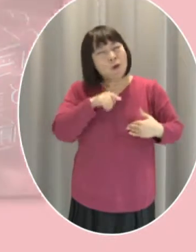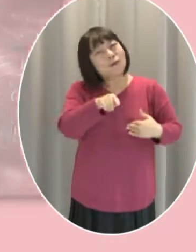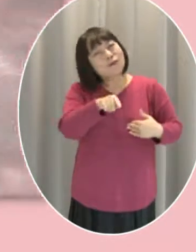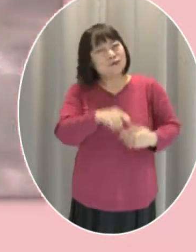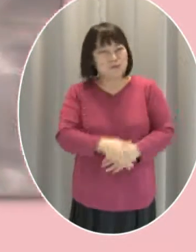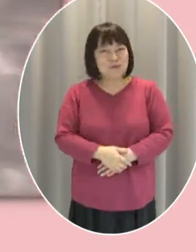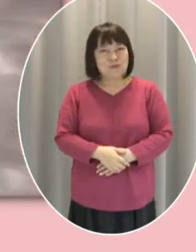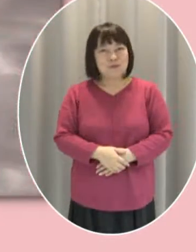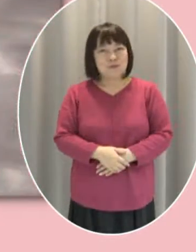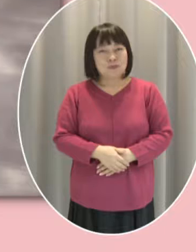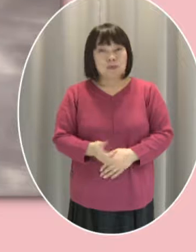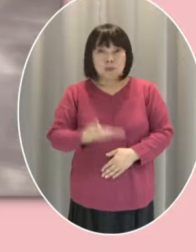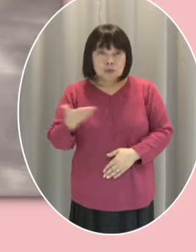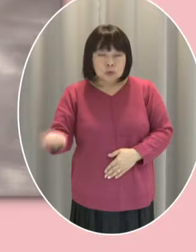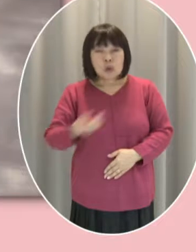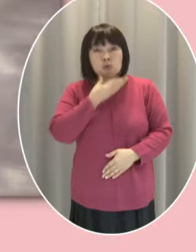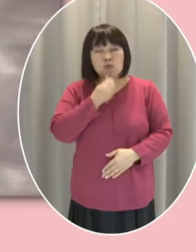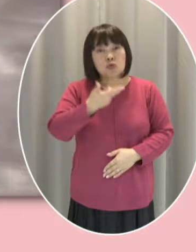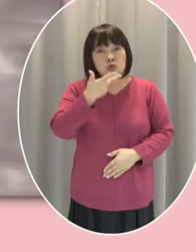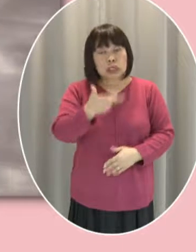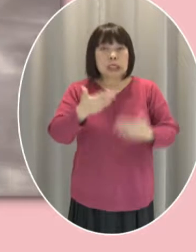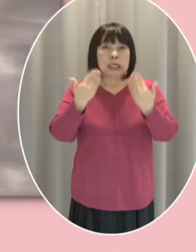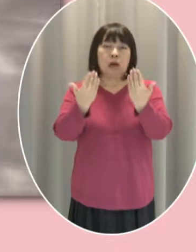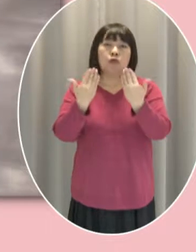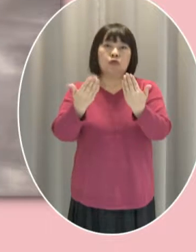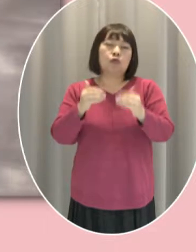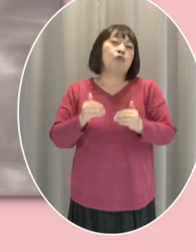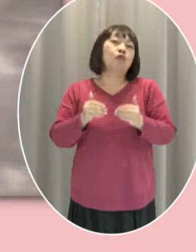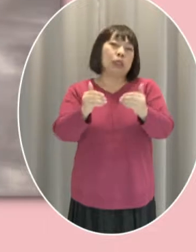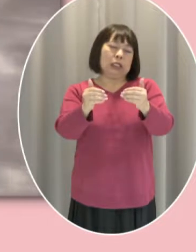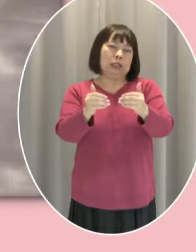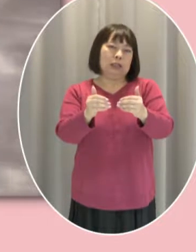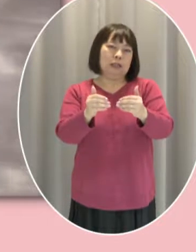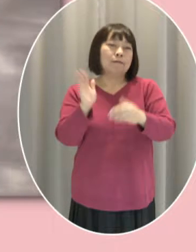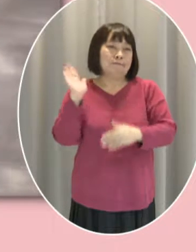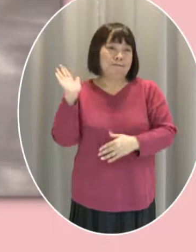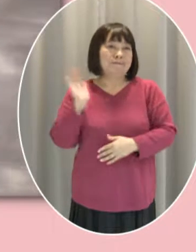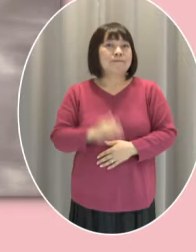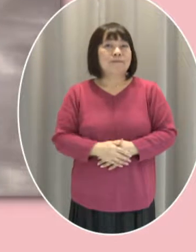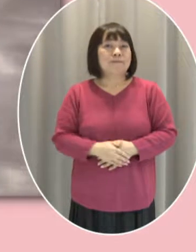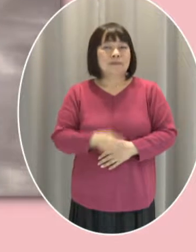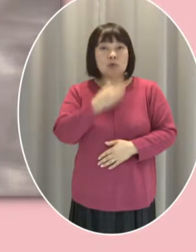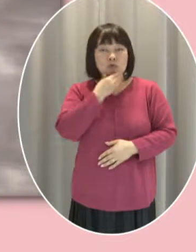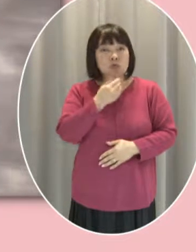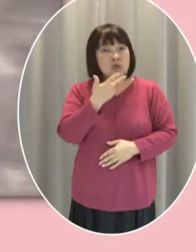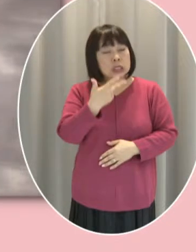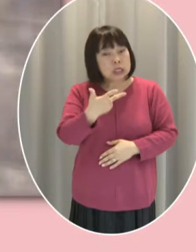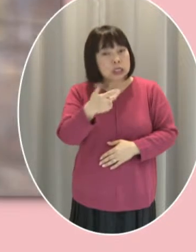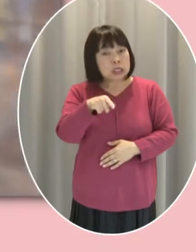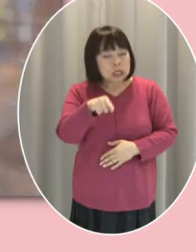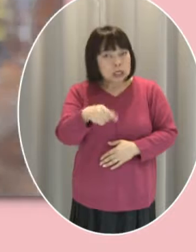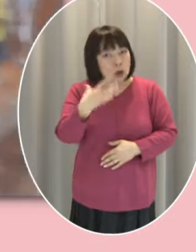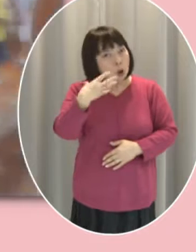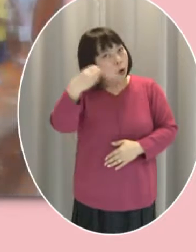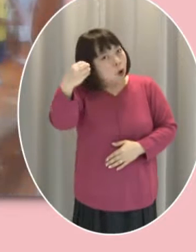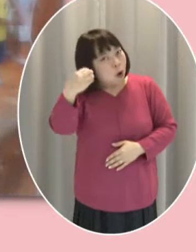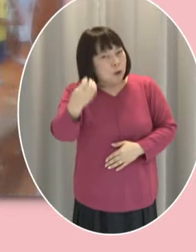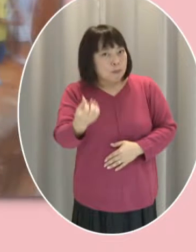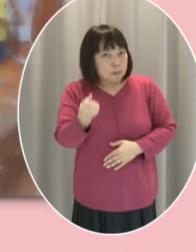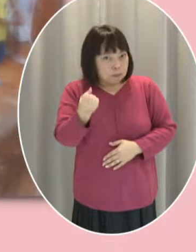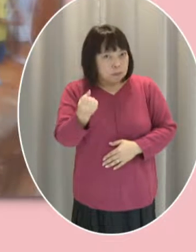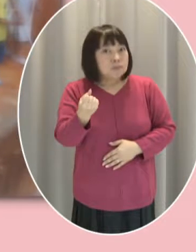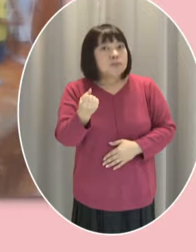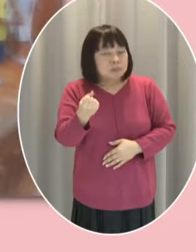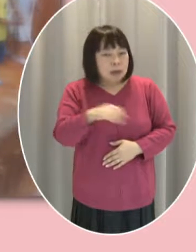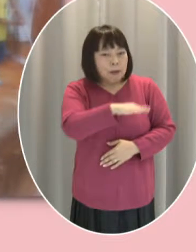次に福祉学習の推進があります福祉に関心を持ってもらえみんなが